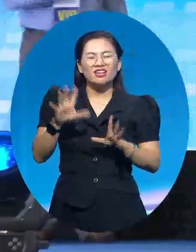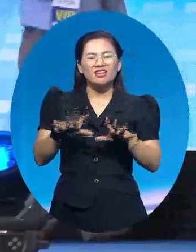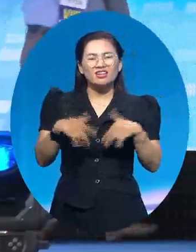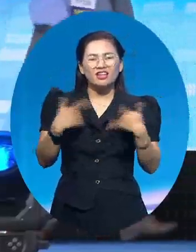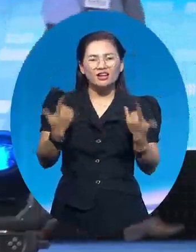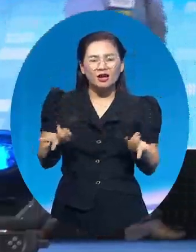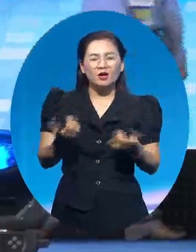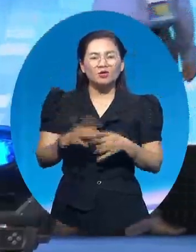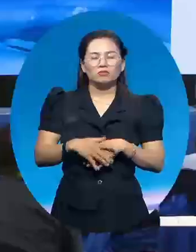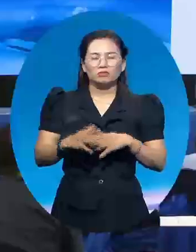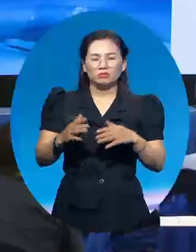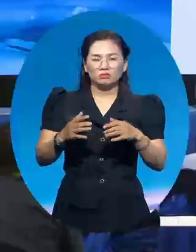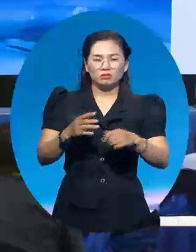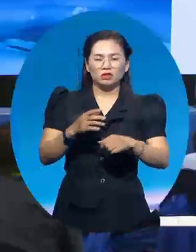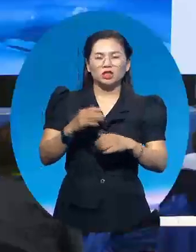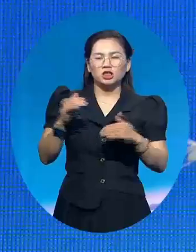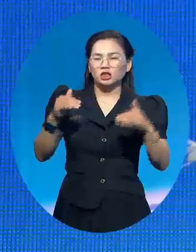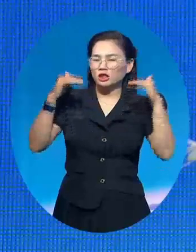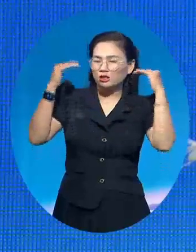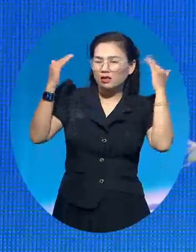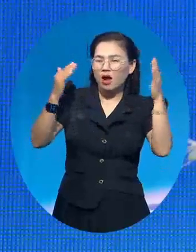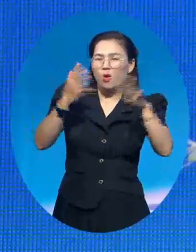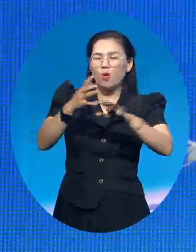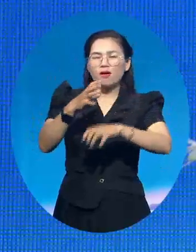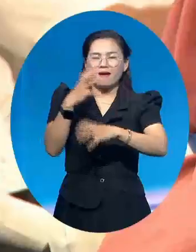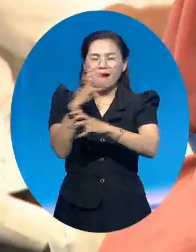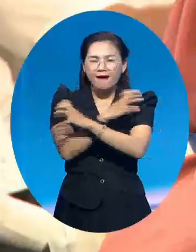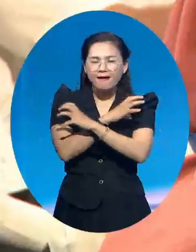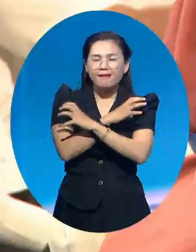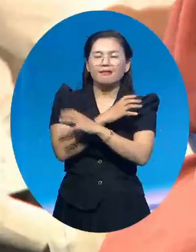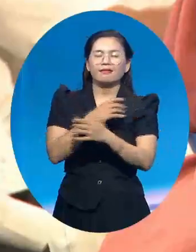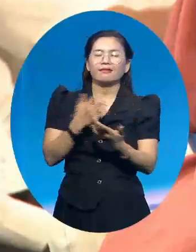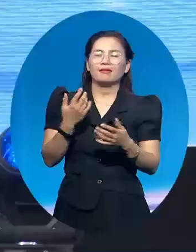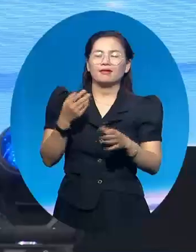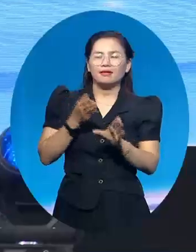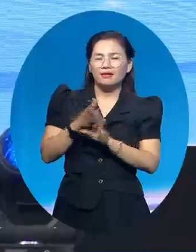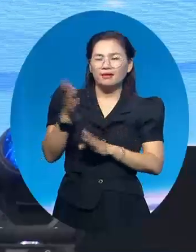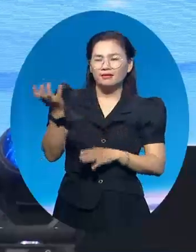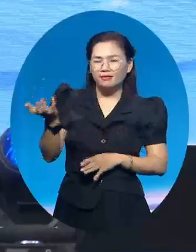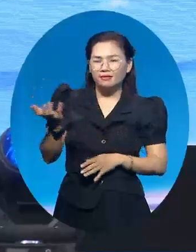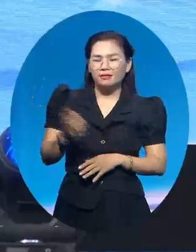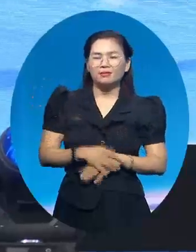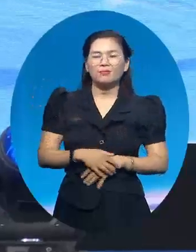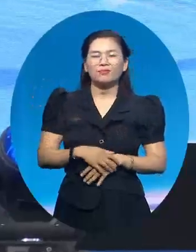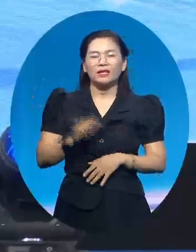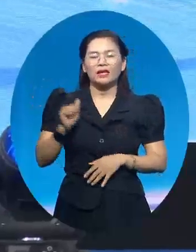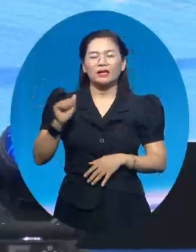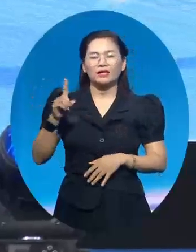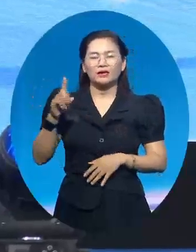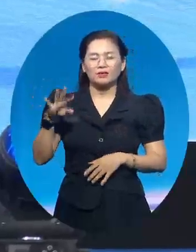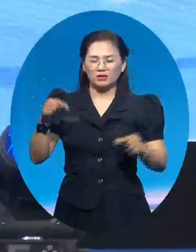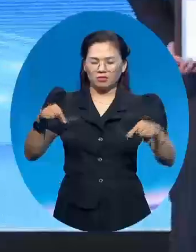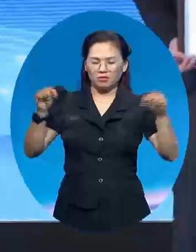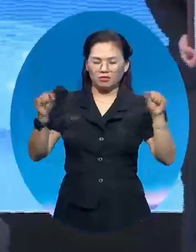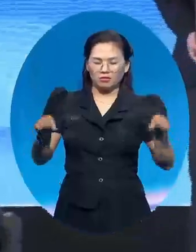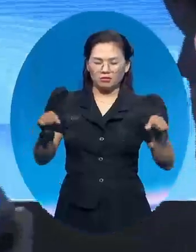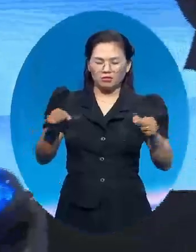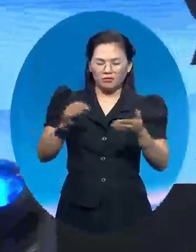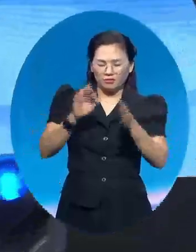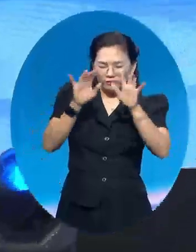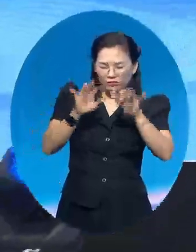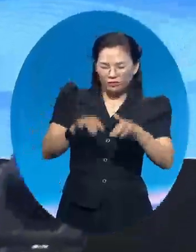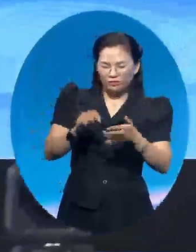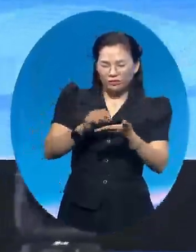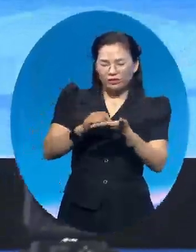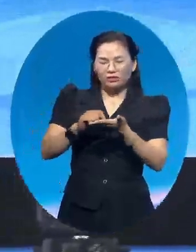hậu, nâng cao năng lực ngành nước. Dịp này, Hội Cấp thoát nước Việt Nam và Ngân hàng Phát triển Châu Á ADB đã ký biên bản ghi nhớ nhằm